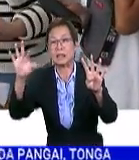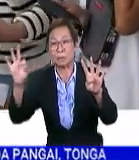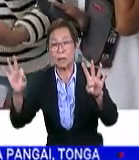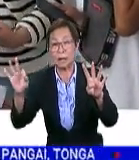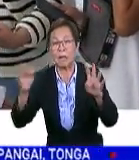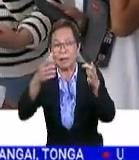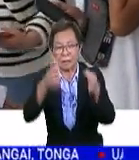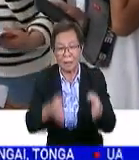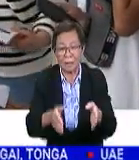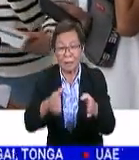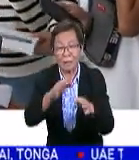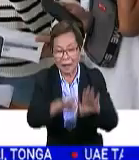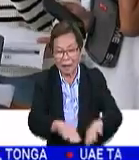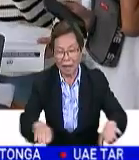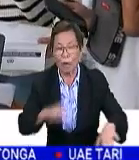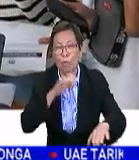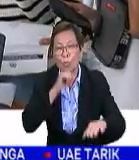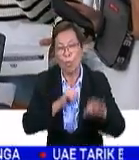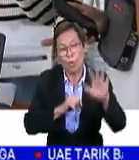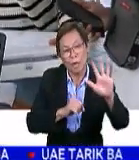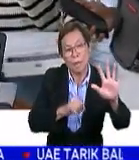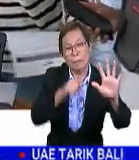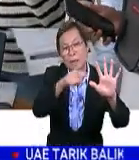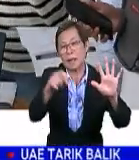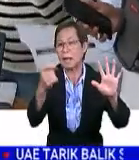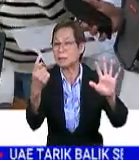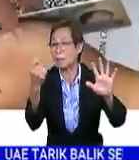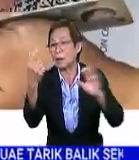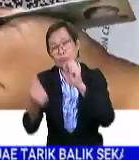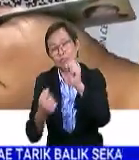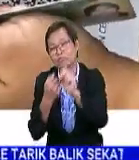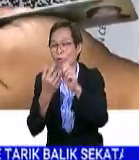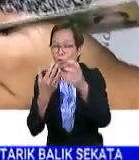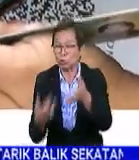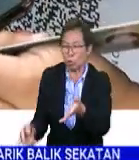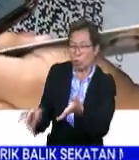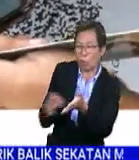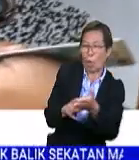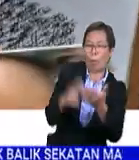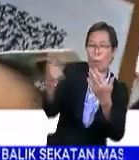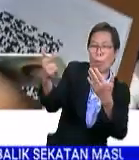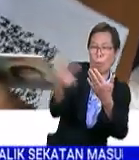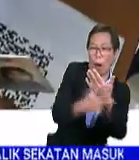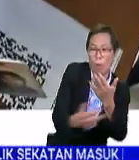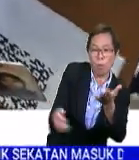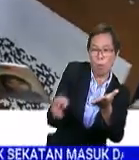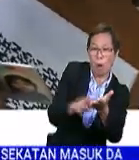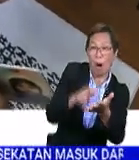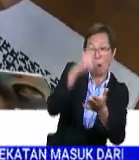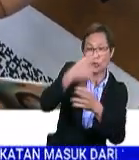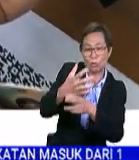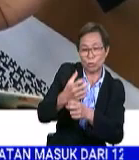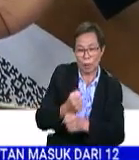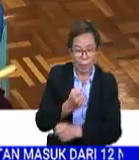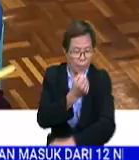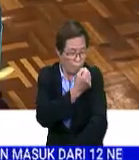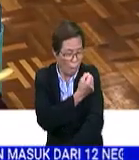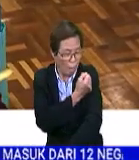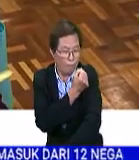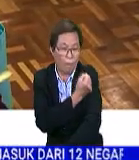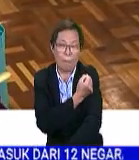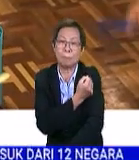484,639 kanak-kanak berusia 5 hingga 11 tahun telah mendaftar di aplikasi MySejahtera bagi mendapatkan